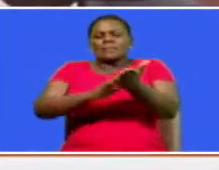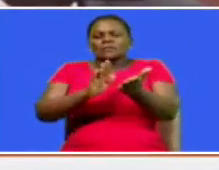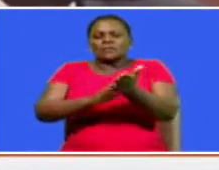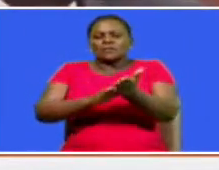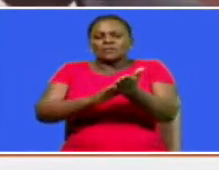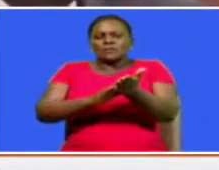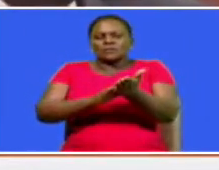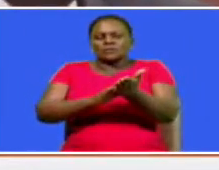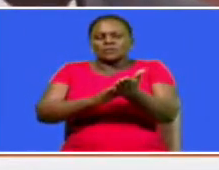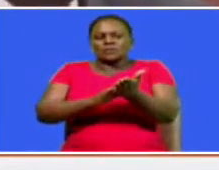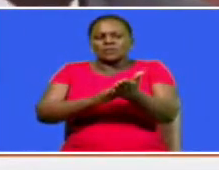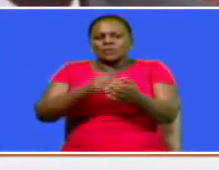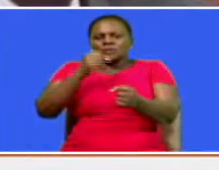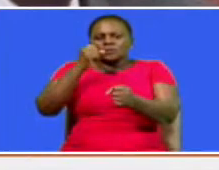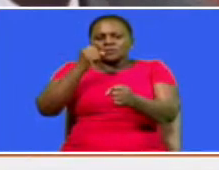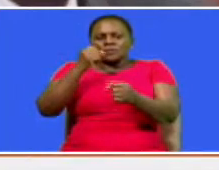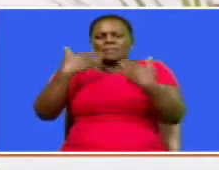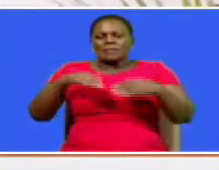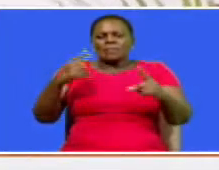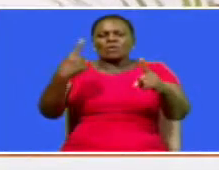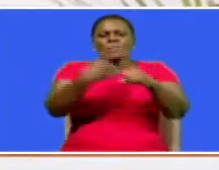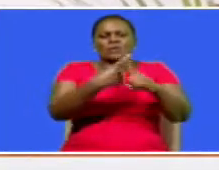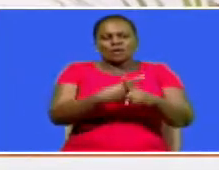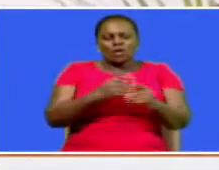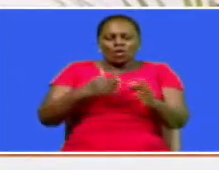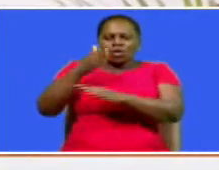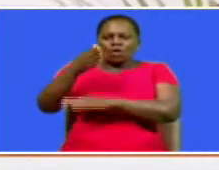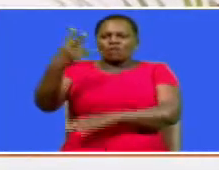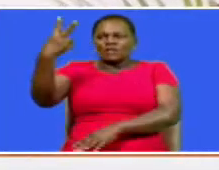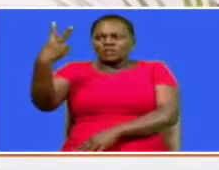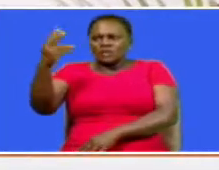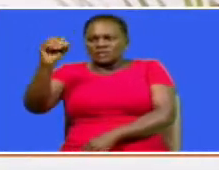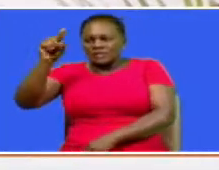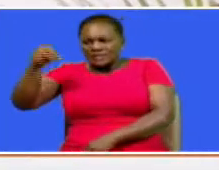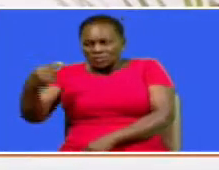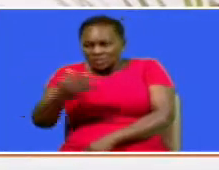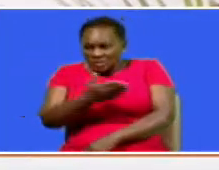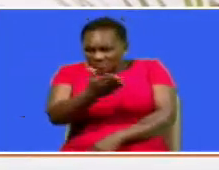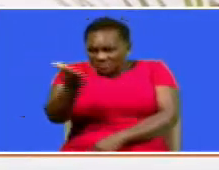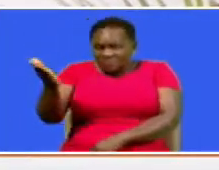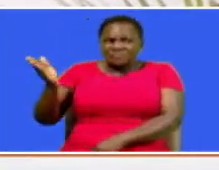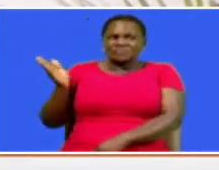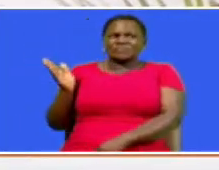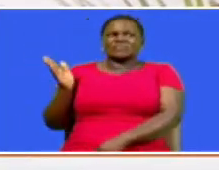idadi kubwa ya washikadau wa elimu. More than 20,000 of them,